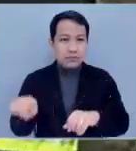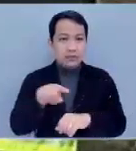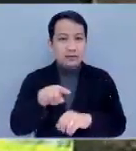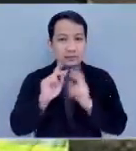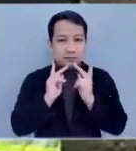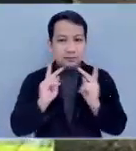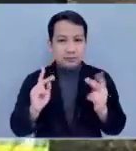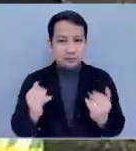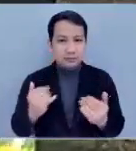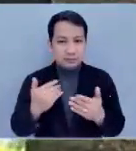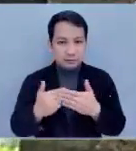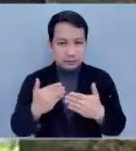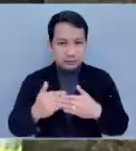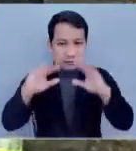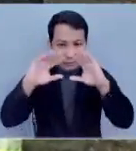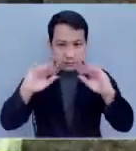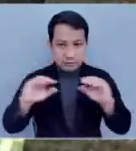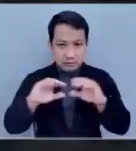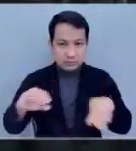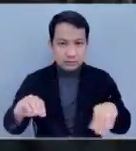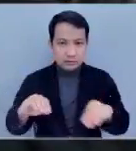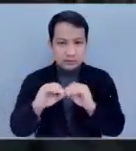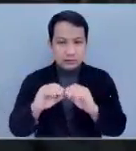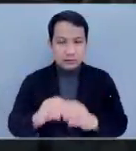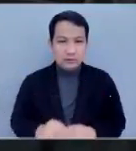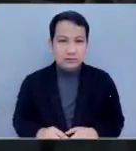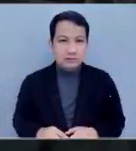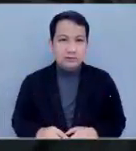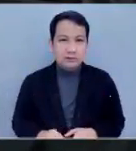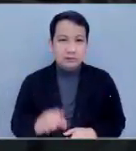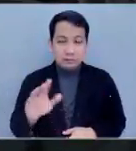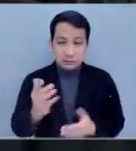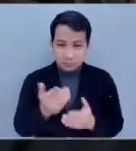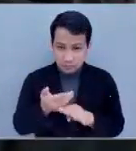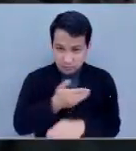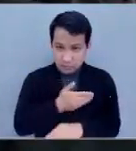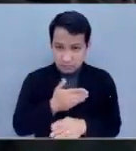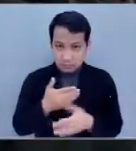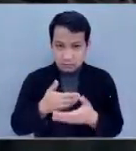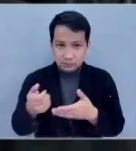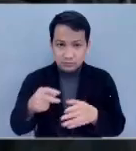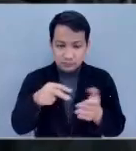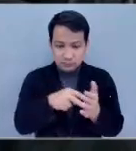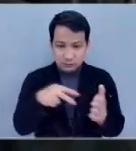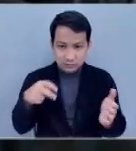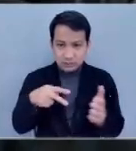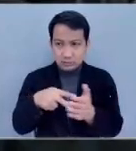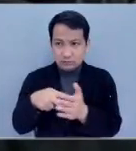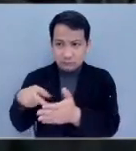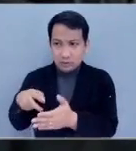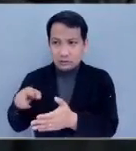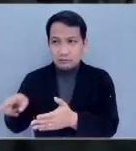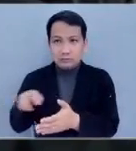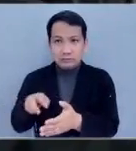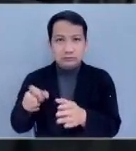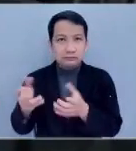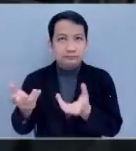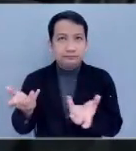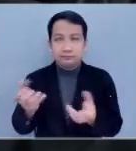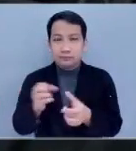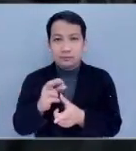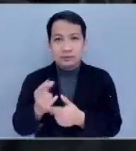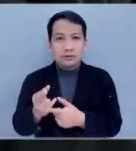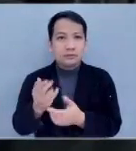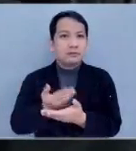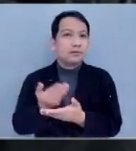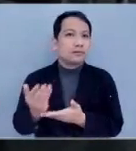ngayong papalapit ang kapaskuhan hugutin pwedeng hugutin yung mga gagamitin or bib